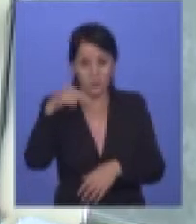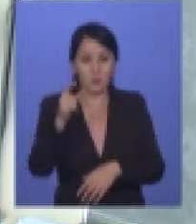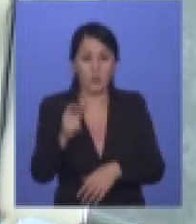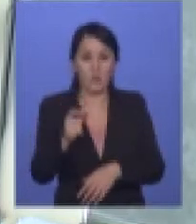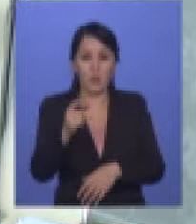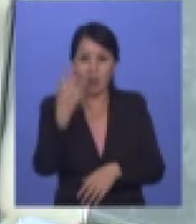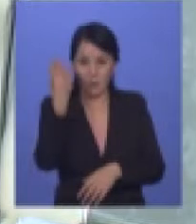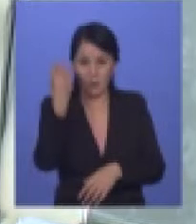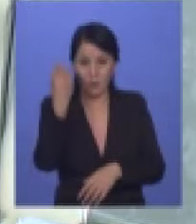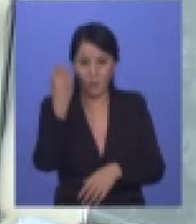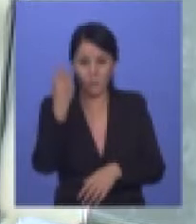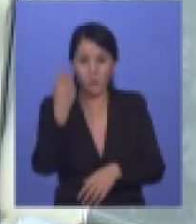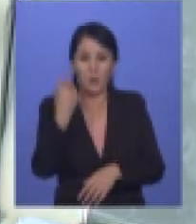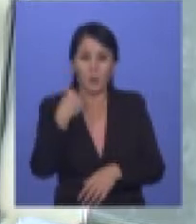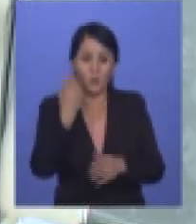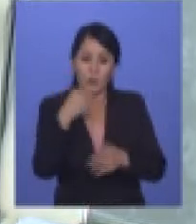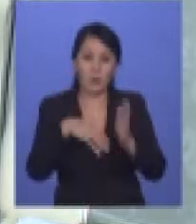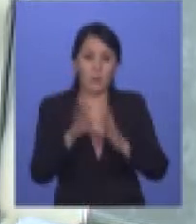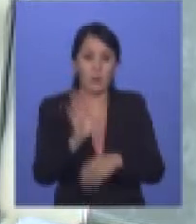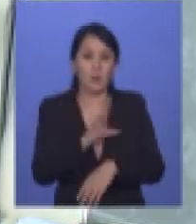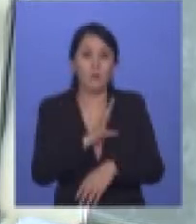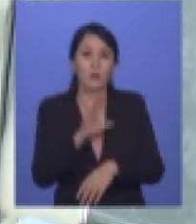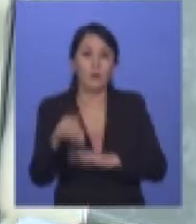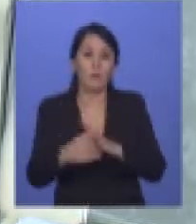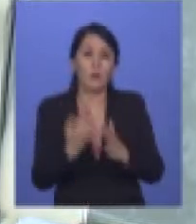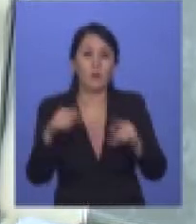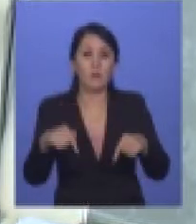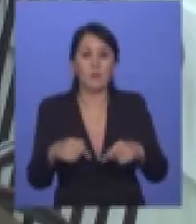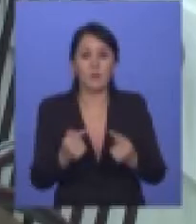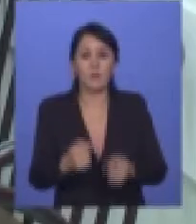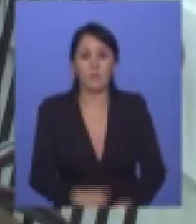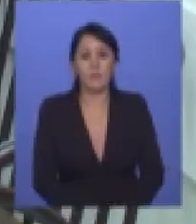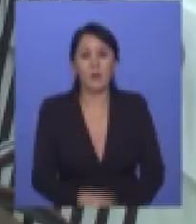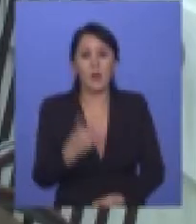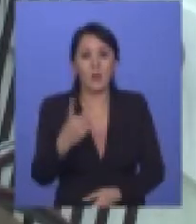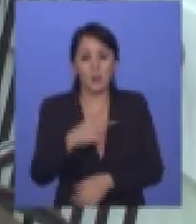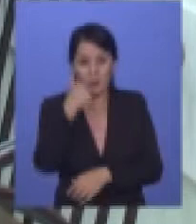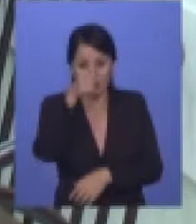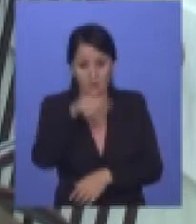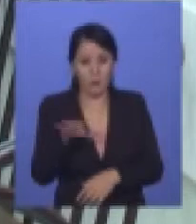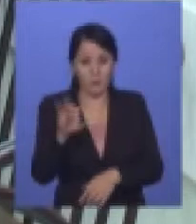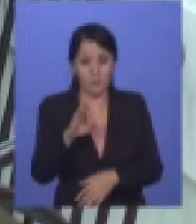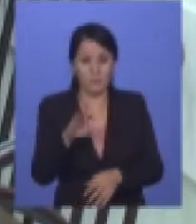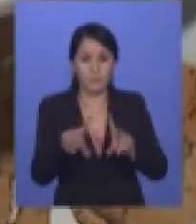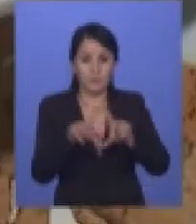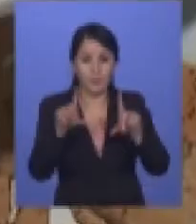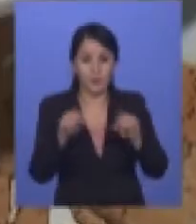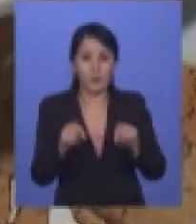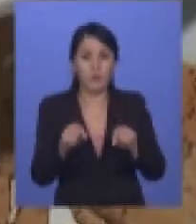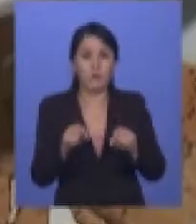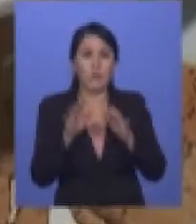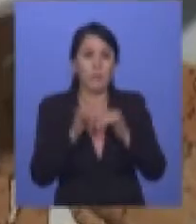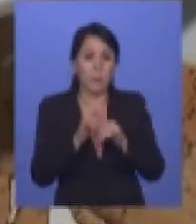көру қабілетін сақтауға көмектесу, көз жанарын қайта қалпына келтіру. 20 жылдан астам тарихы бар орталық жылдар бойы